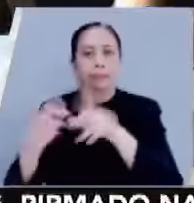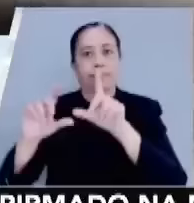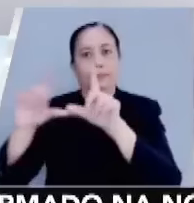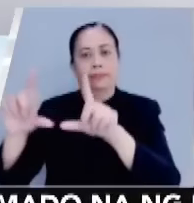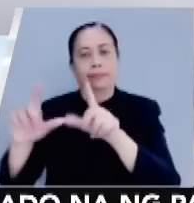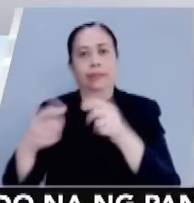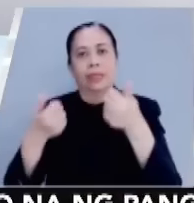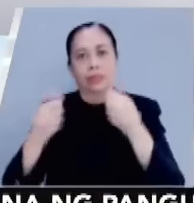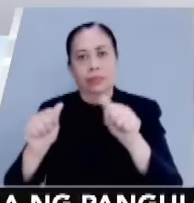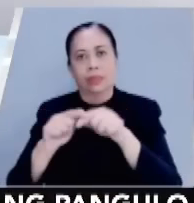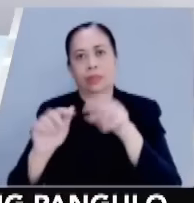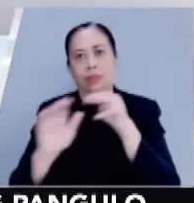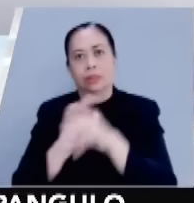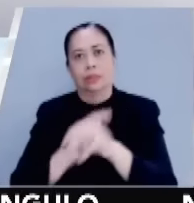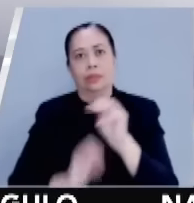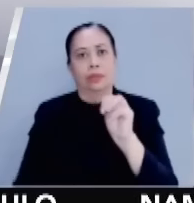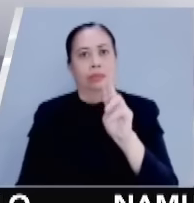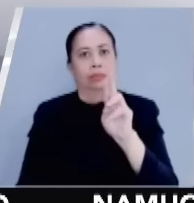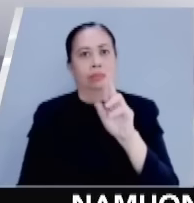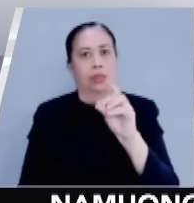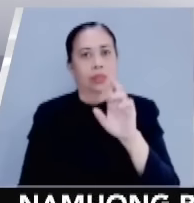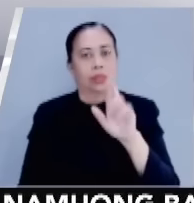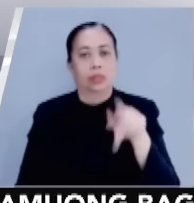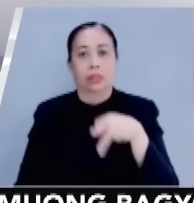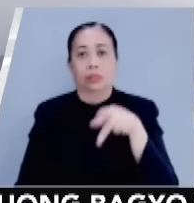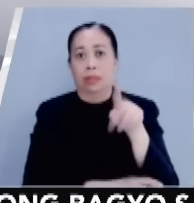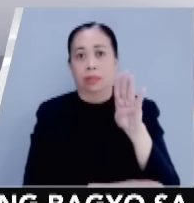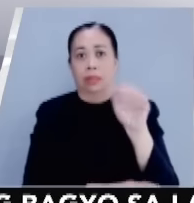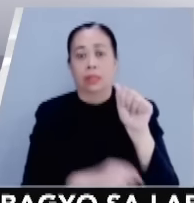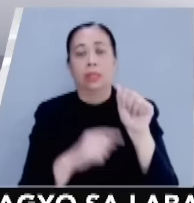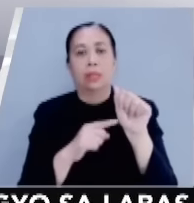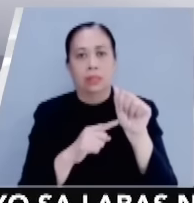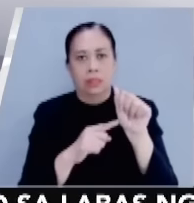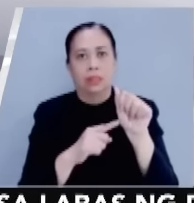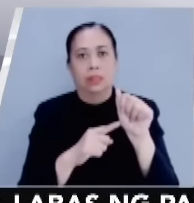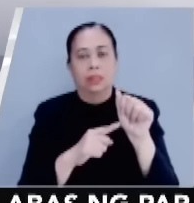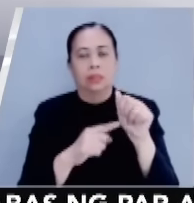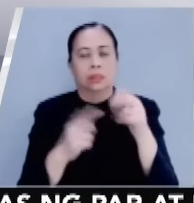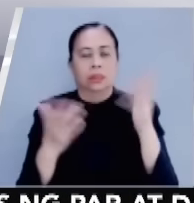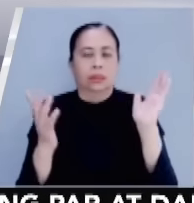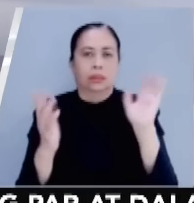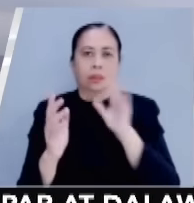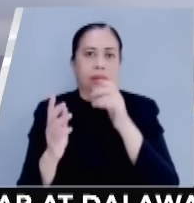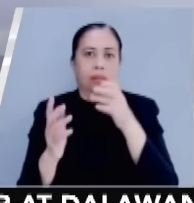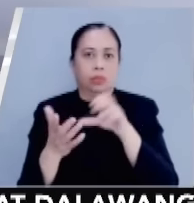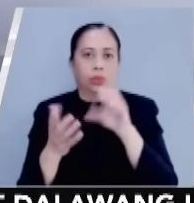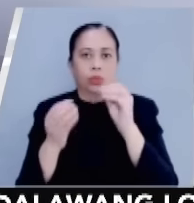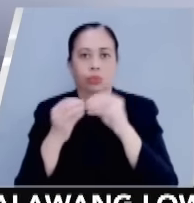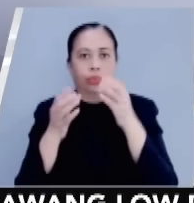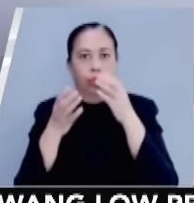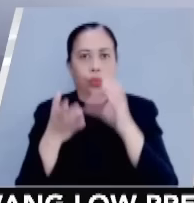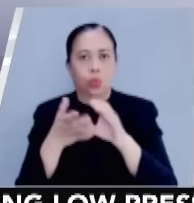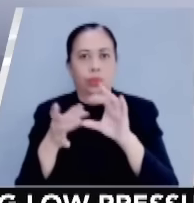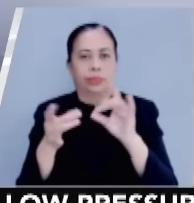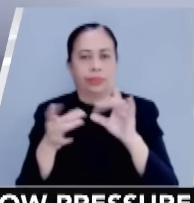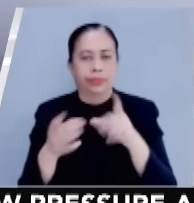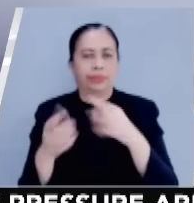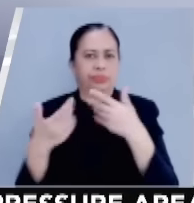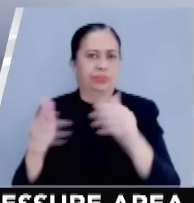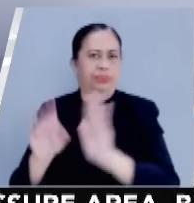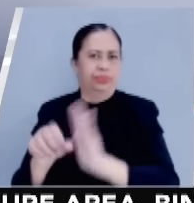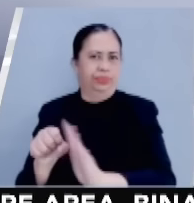murder. Ang Philippine Basketball Association naman, hindi na raw magkokomento sa kaso dahil iniimbestigahan na ito